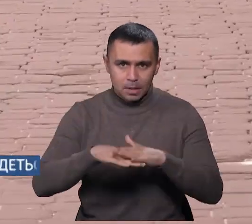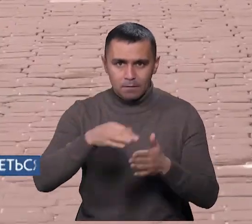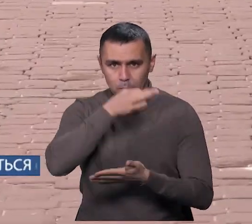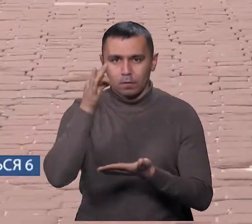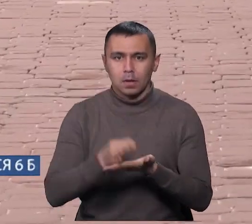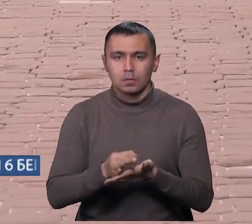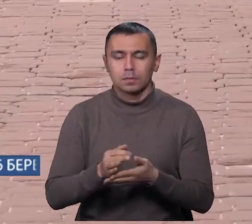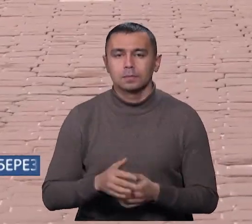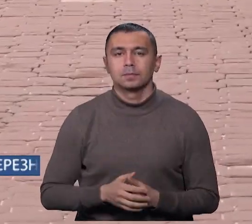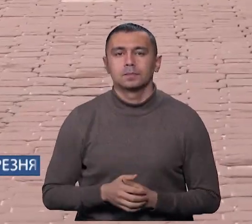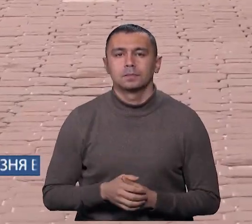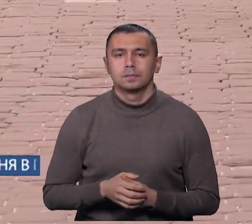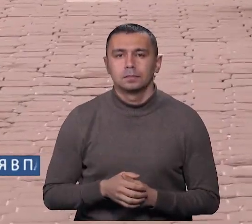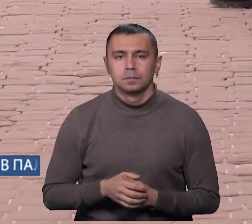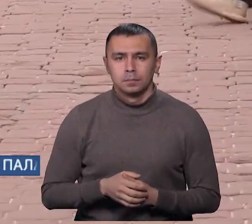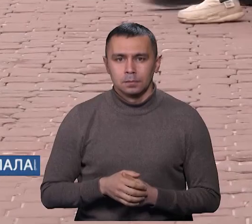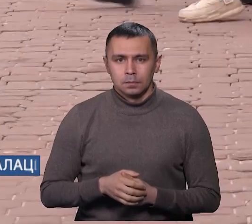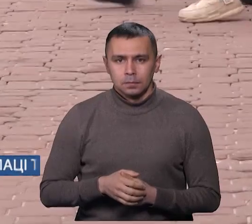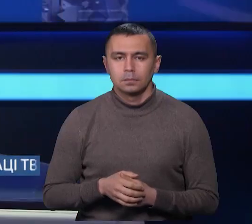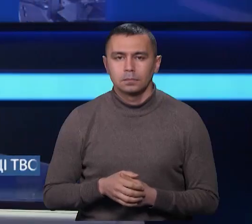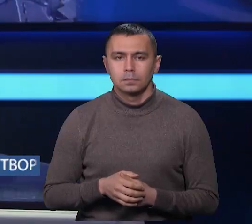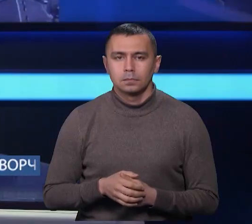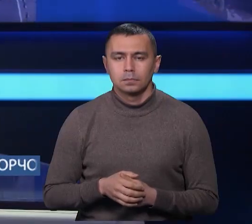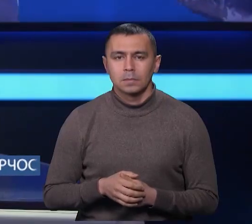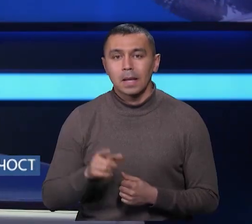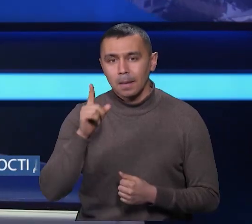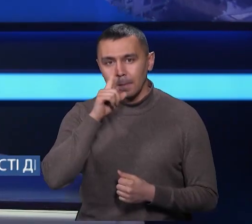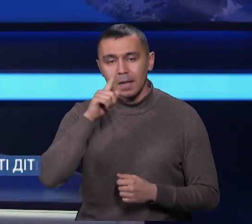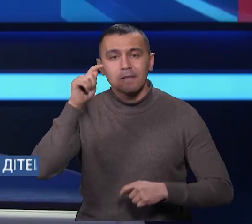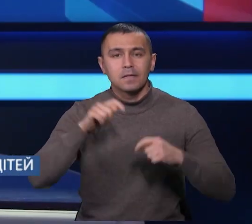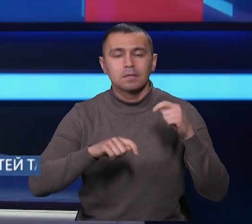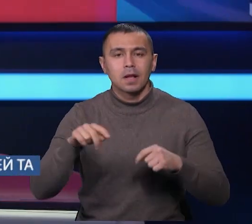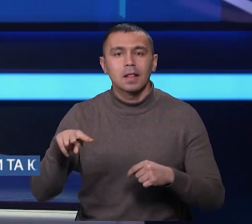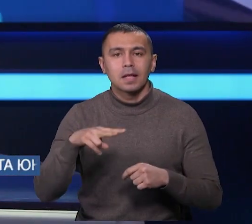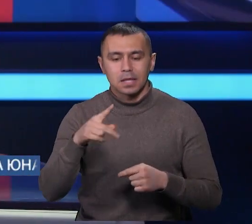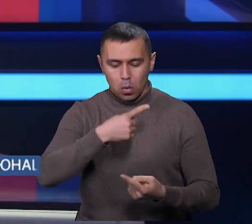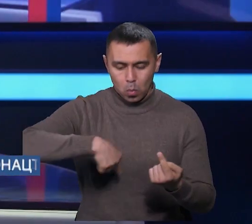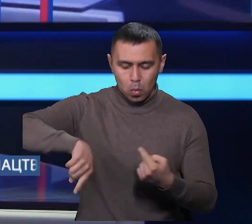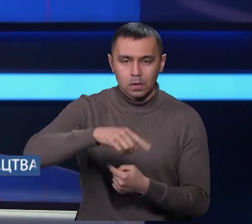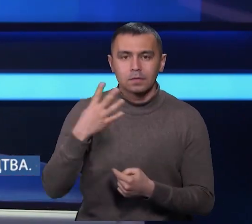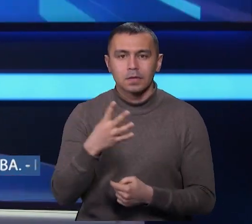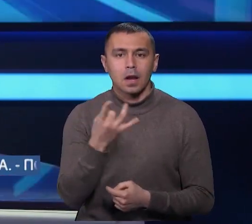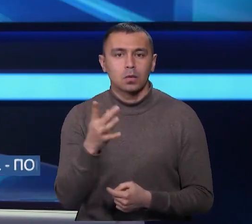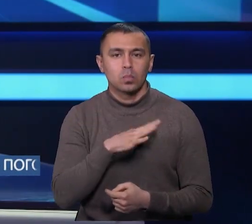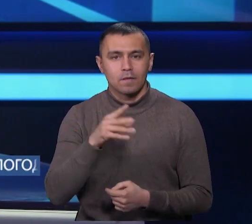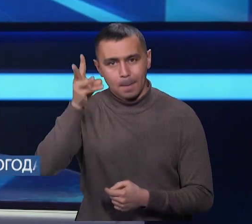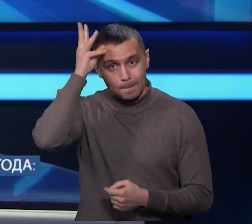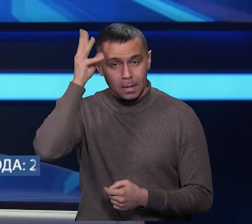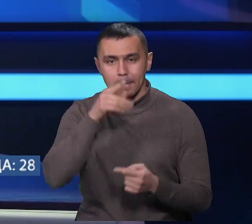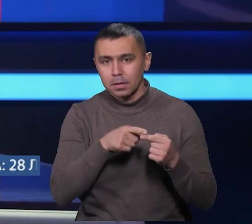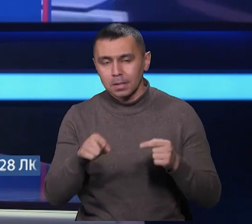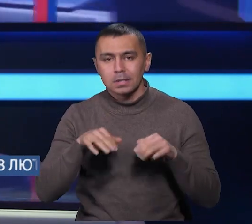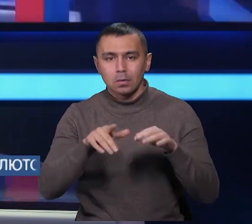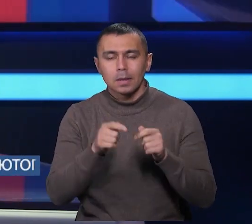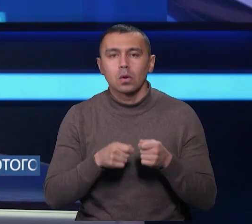відповідальності. Ірина Кондратюк, Данило Біга, новини міста. Міні-фестиваль «Леся на коло» вчетверте відбувся у Хмельницькому. Під час